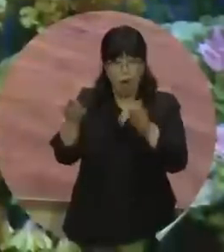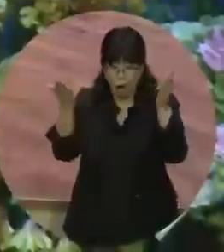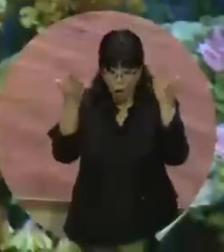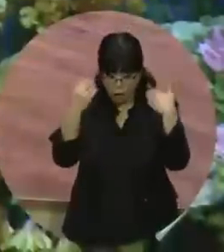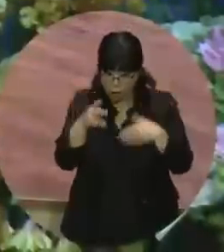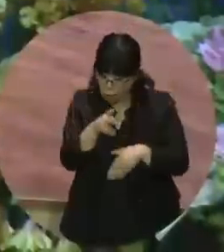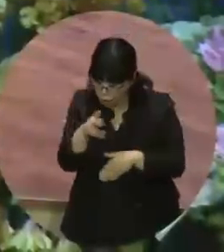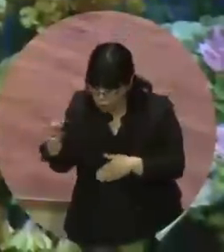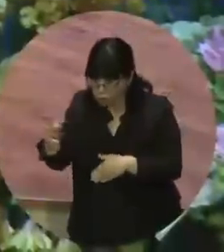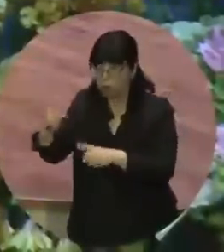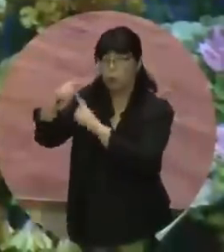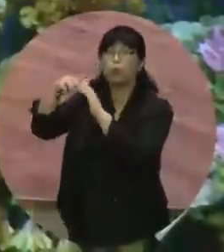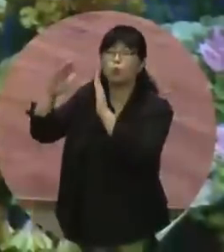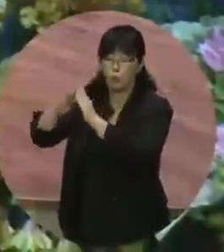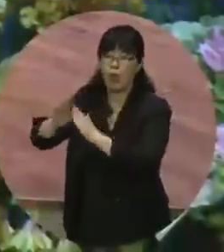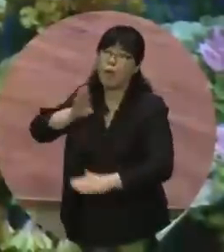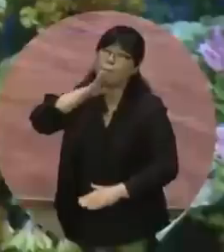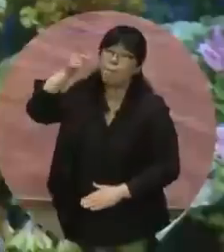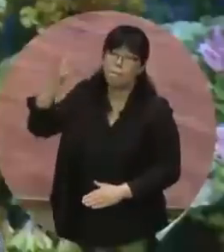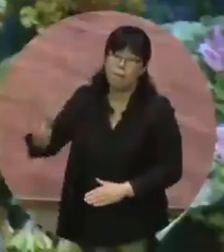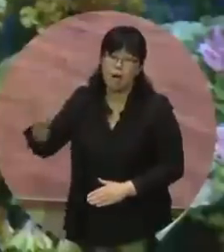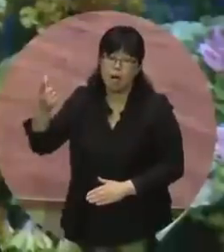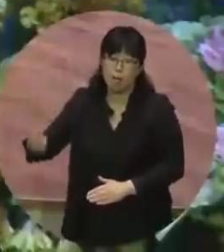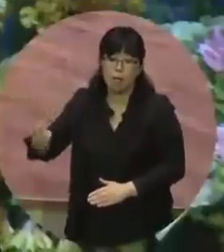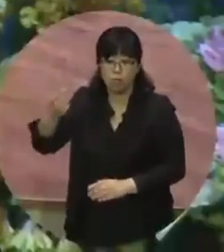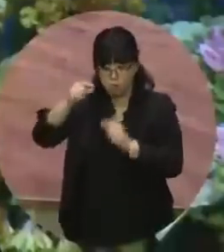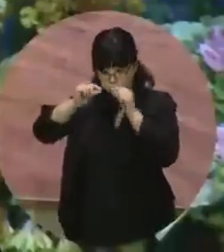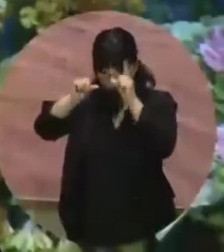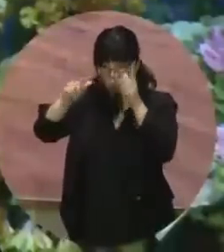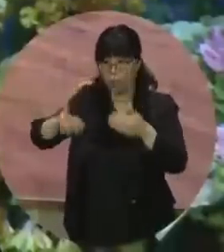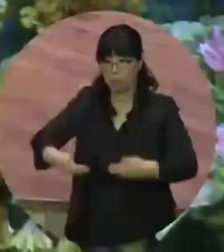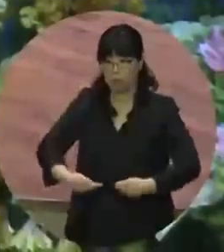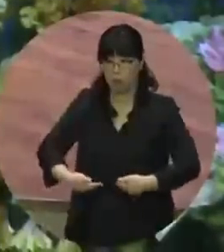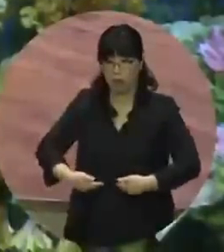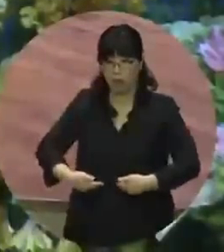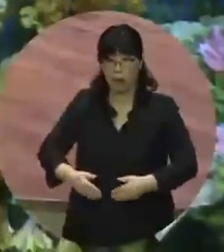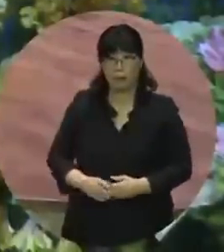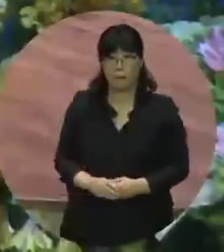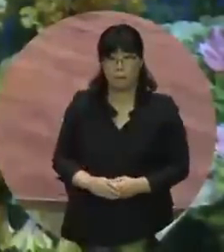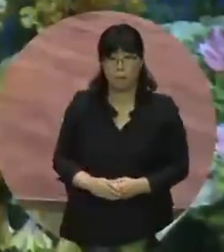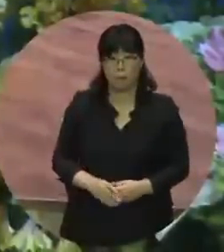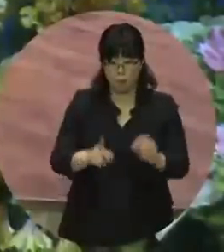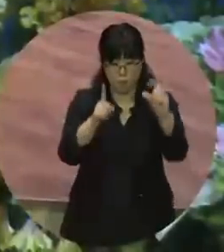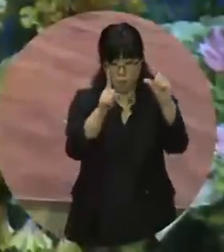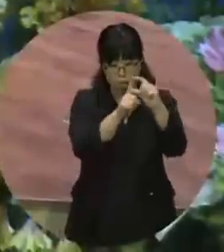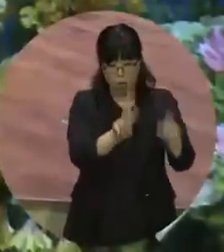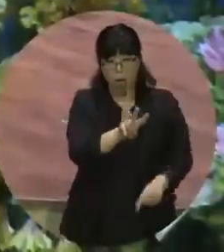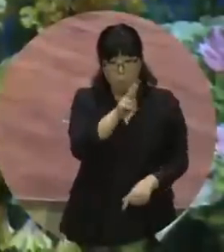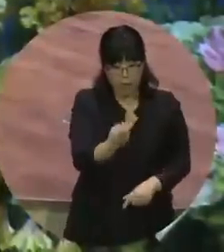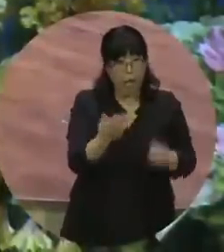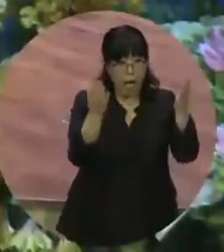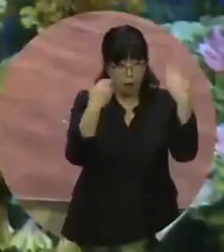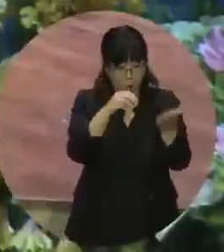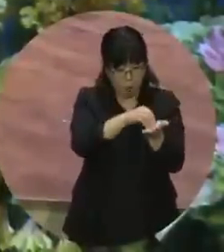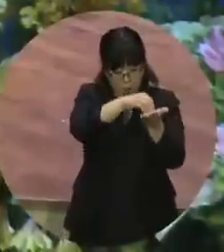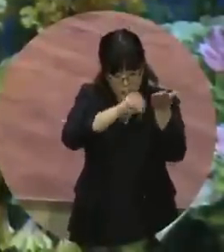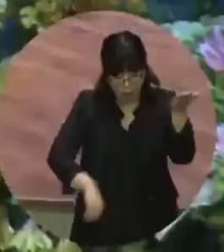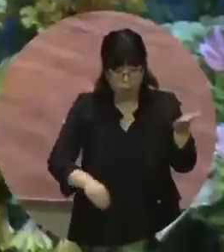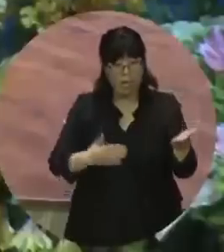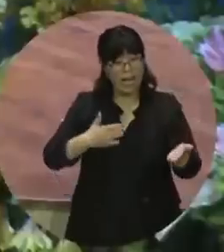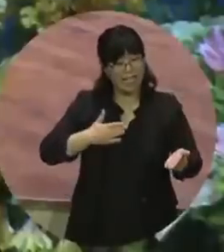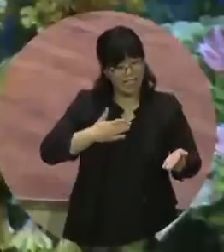교회다. 그렇죠. 사업장은 교회란 말이에요. 교회니까 뭐 해야 돼요? 예배 드려야죠. 시작, 하루를 시작하기 전에